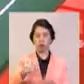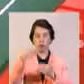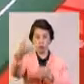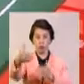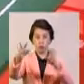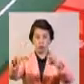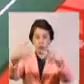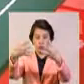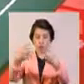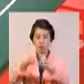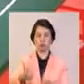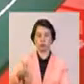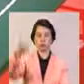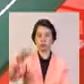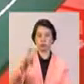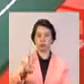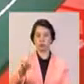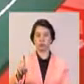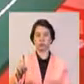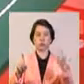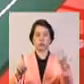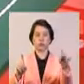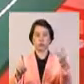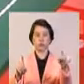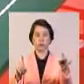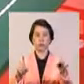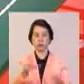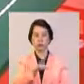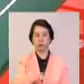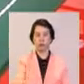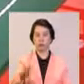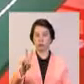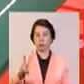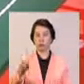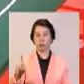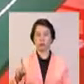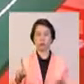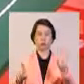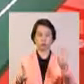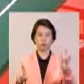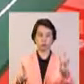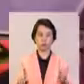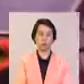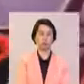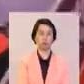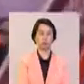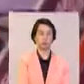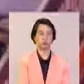akhir dengan kemenangan 21-18 dan 21-7.